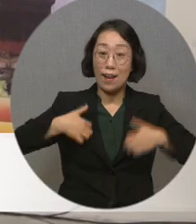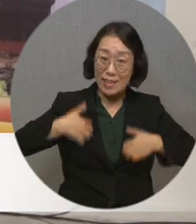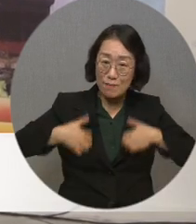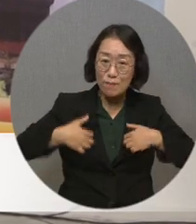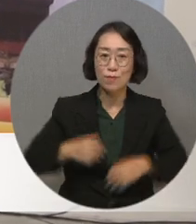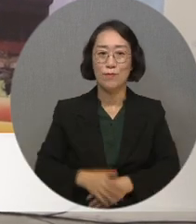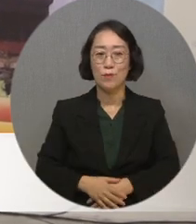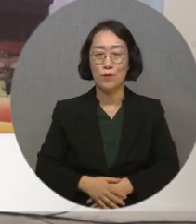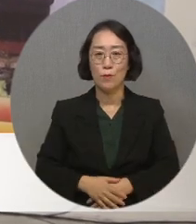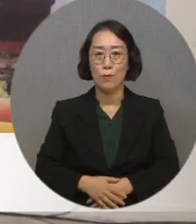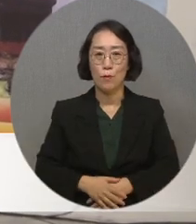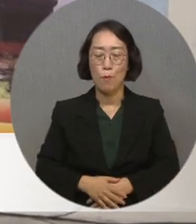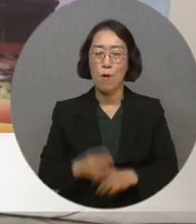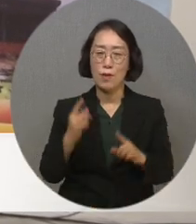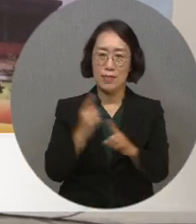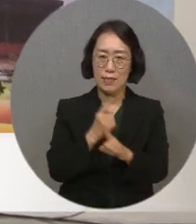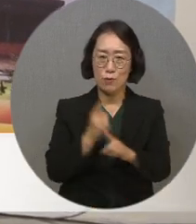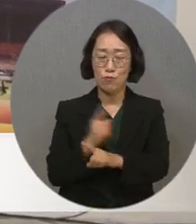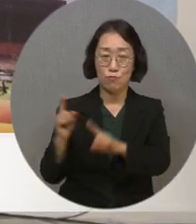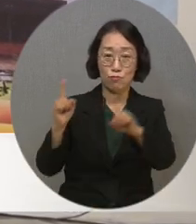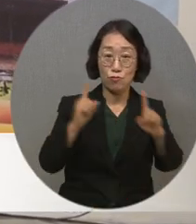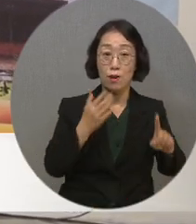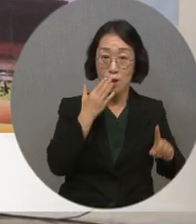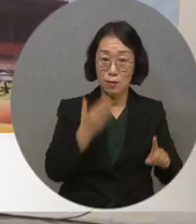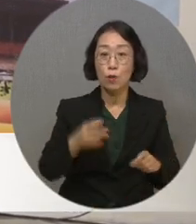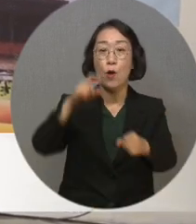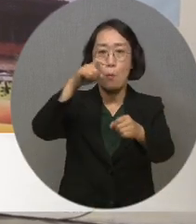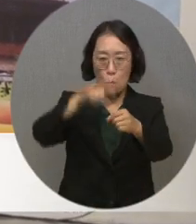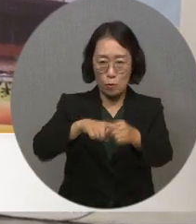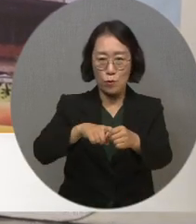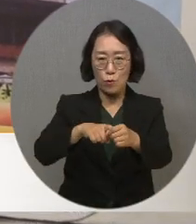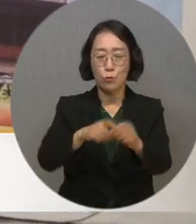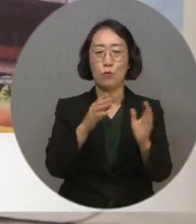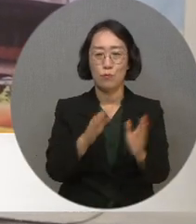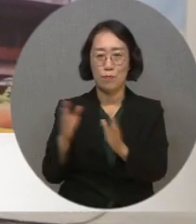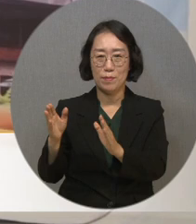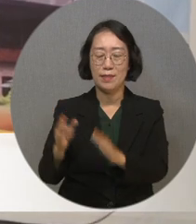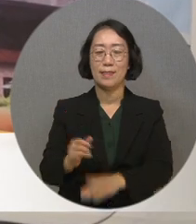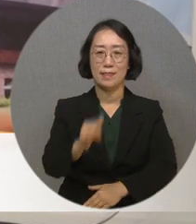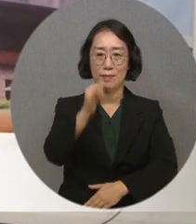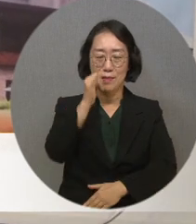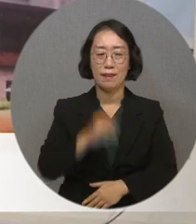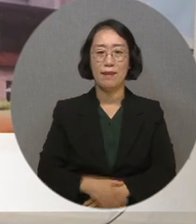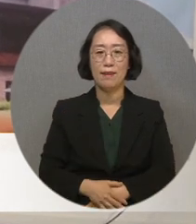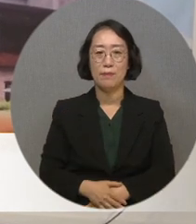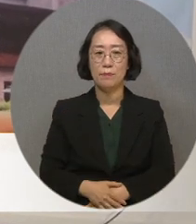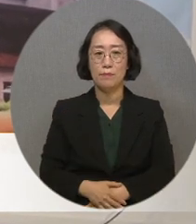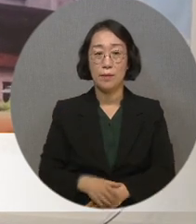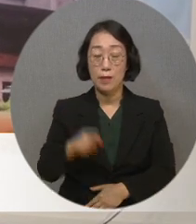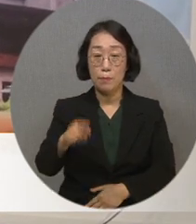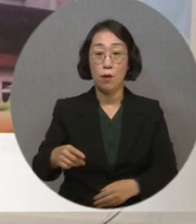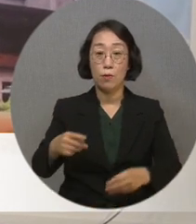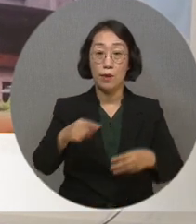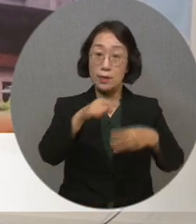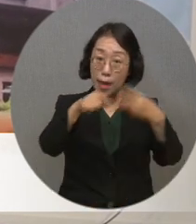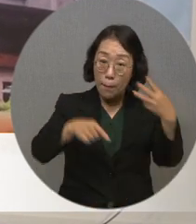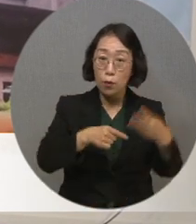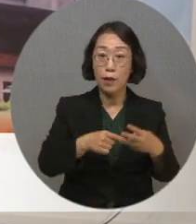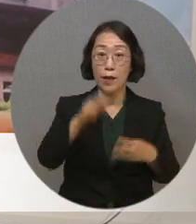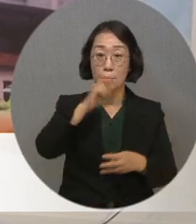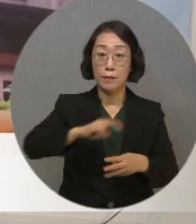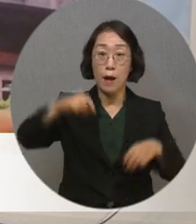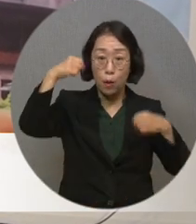주고 치유가 될 수 있는 그러한 목적으로 저희가 이번 콘서트를 진행을 했습니다. 이번 세 번의 콘서트를